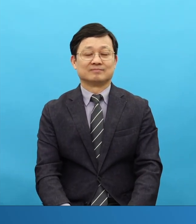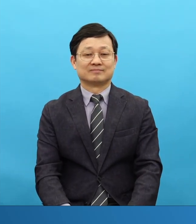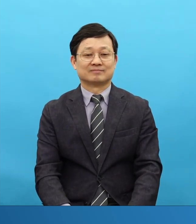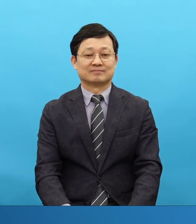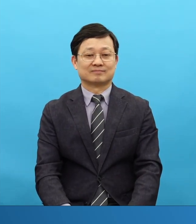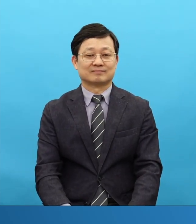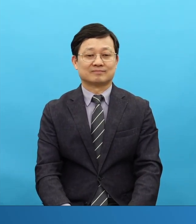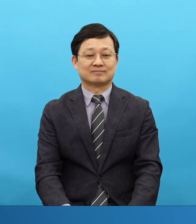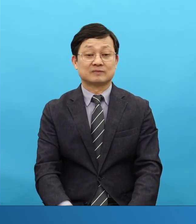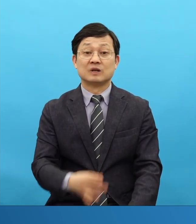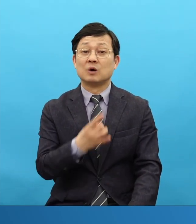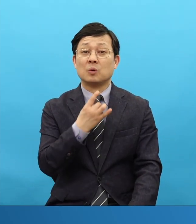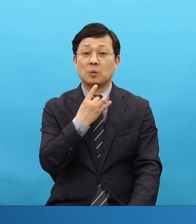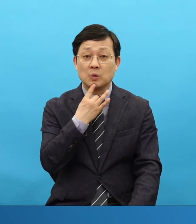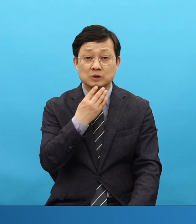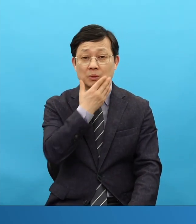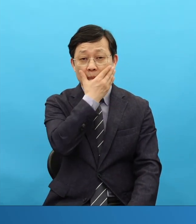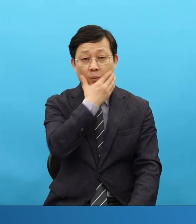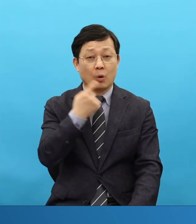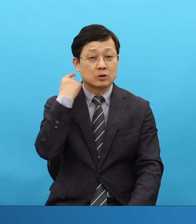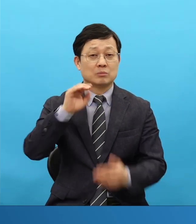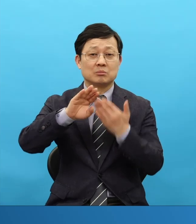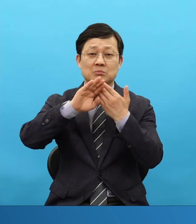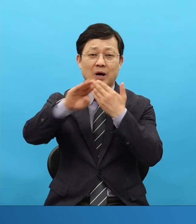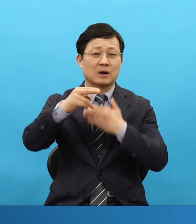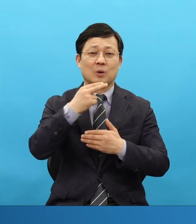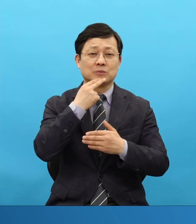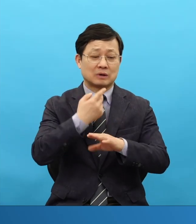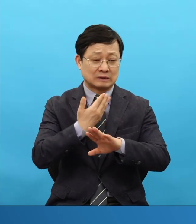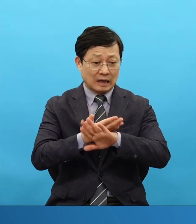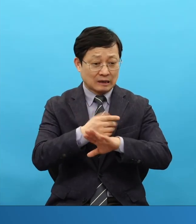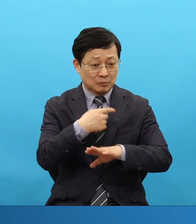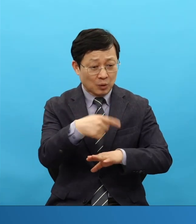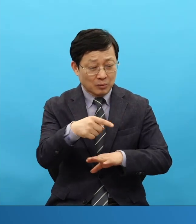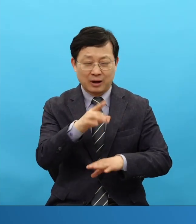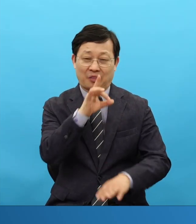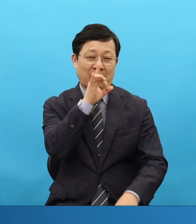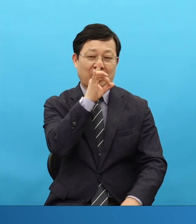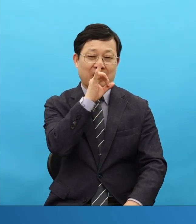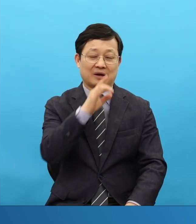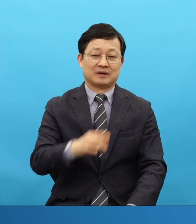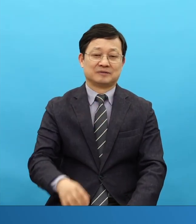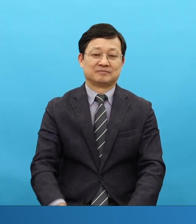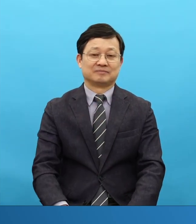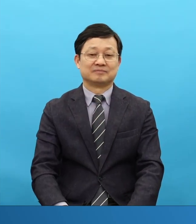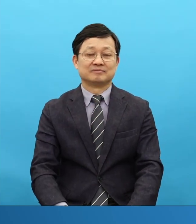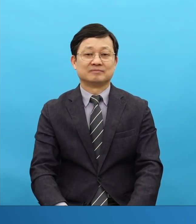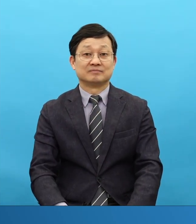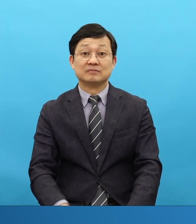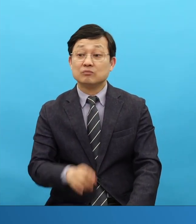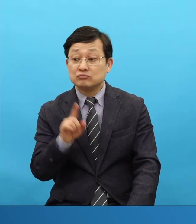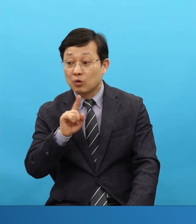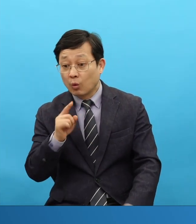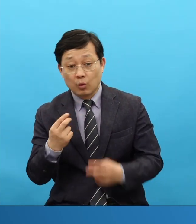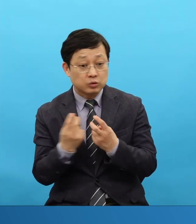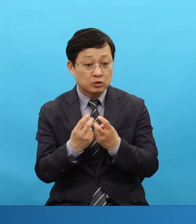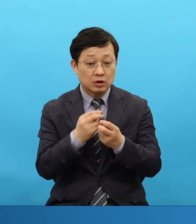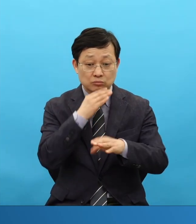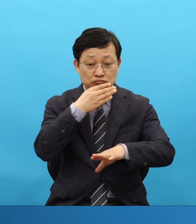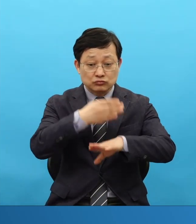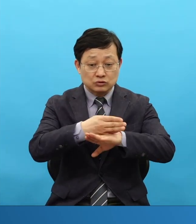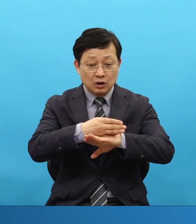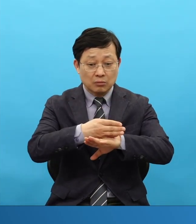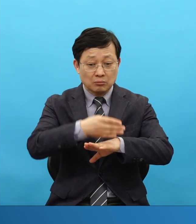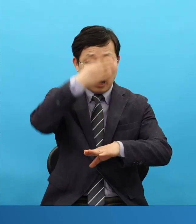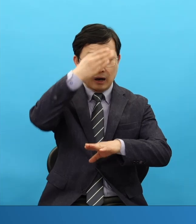그러니까 오직 복음밖에 없어. 딴 걸로는 되질 않아요. There's only gospel. There's no other way. 뭘로 가지고 북한을 통일시키겠습니까?